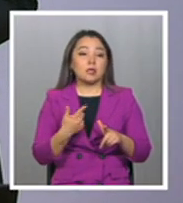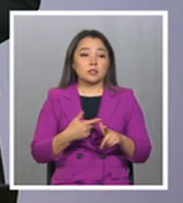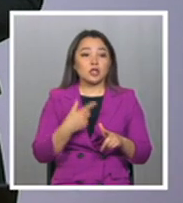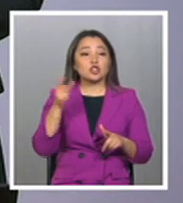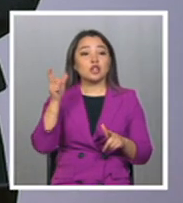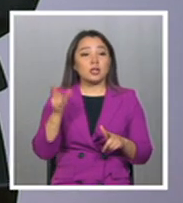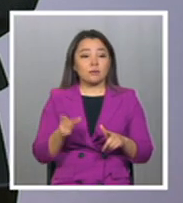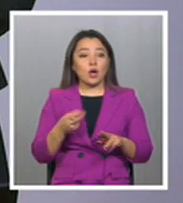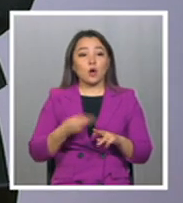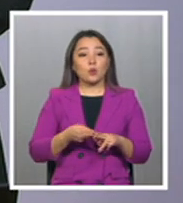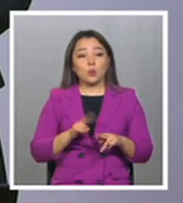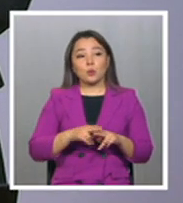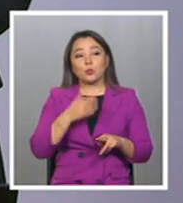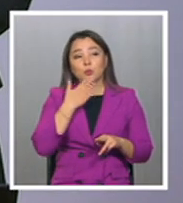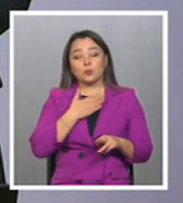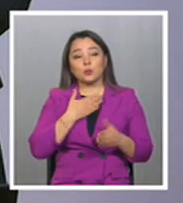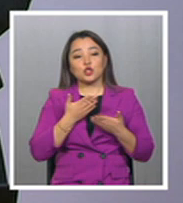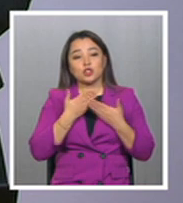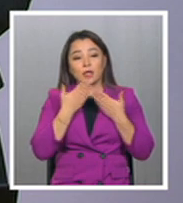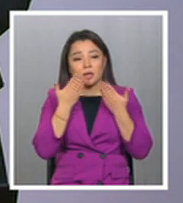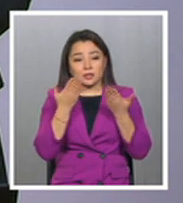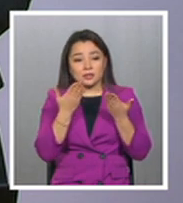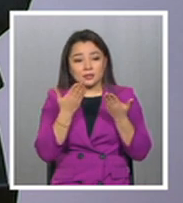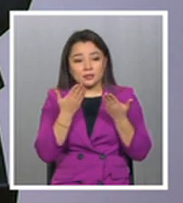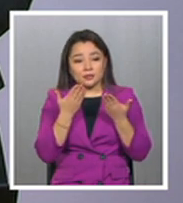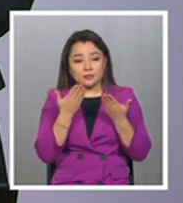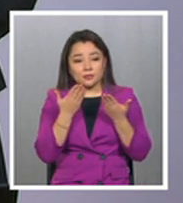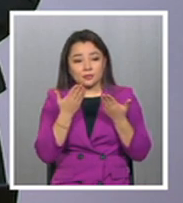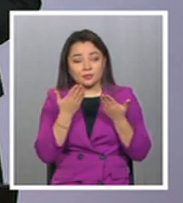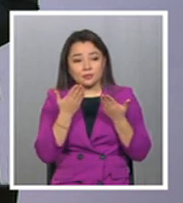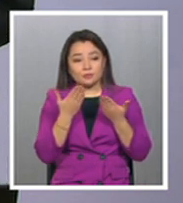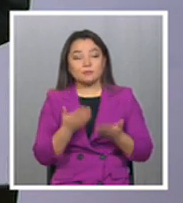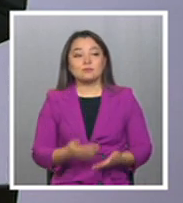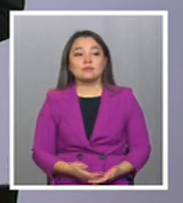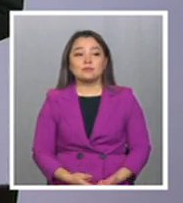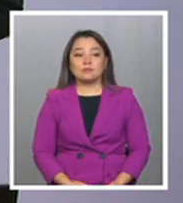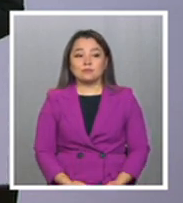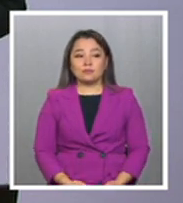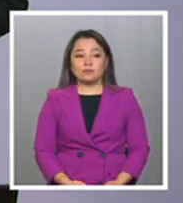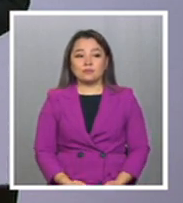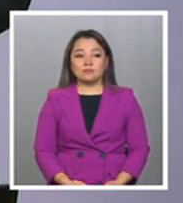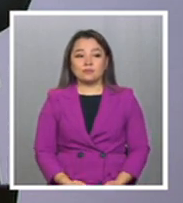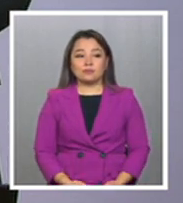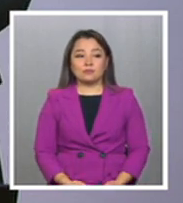человека, который любит читать, ребята?